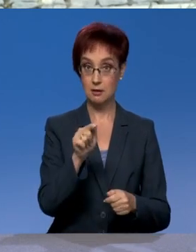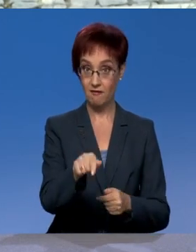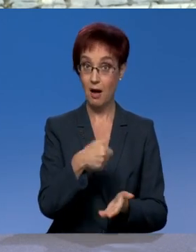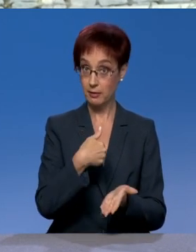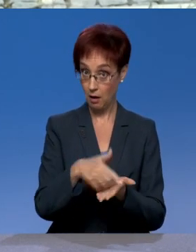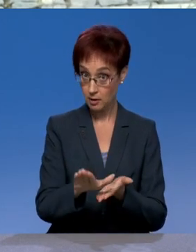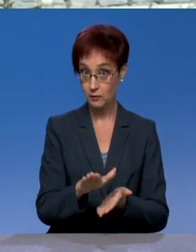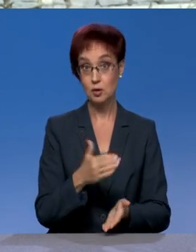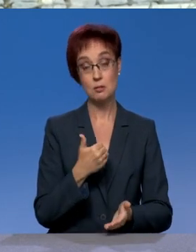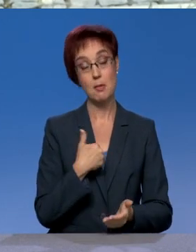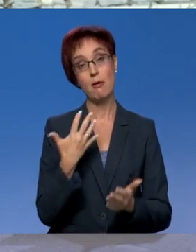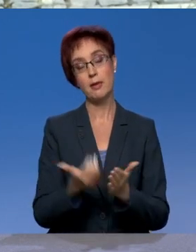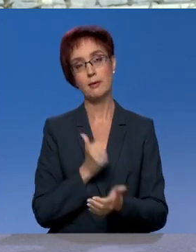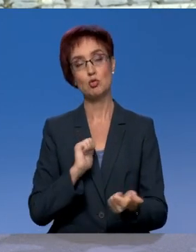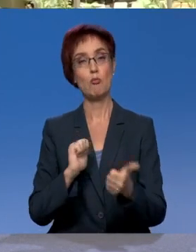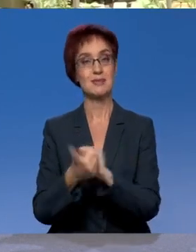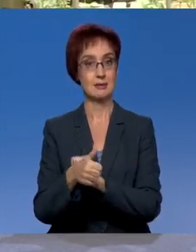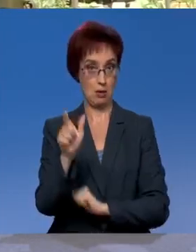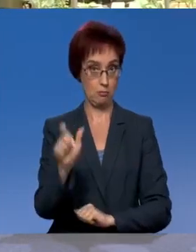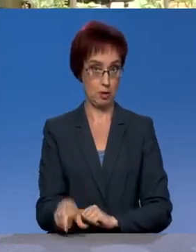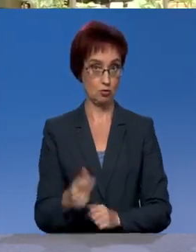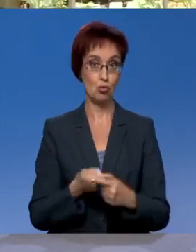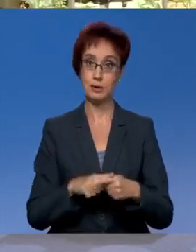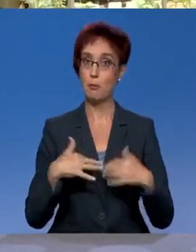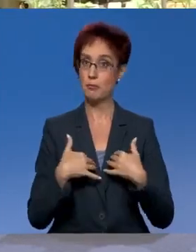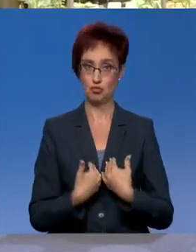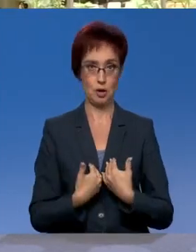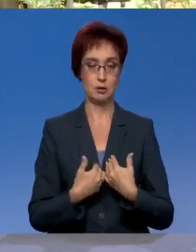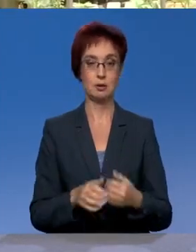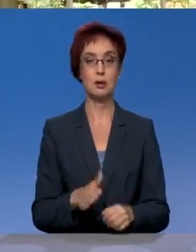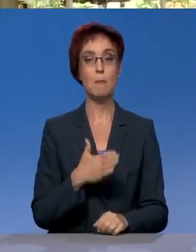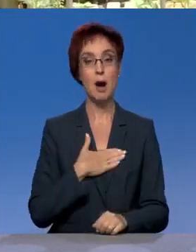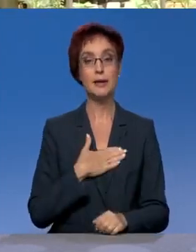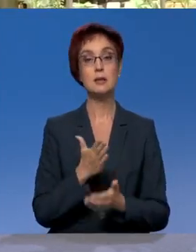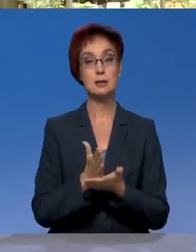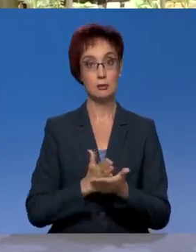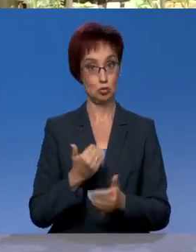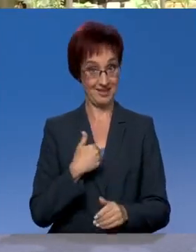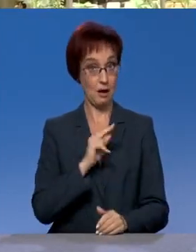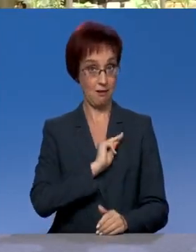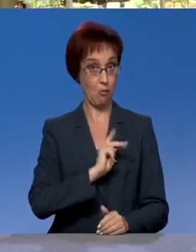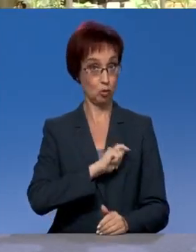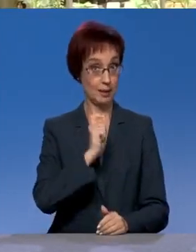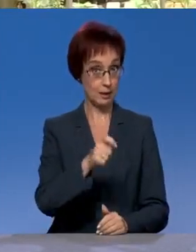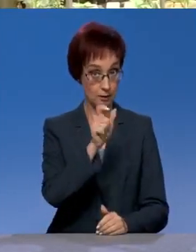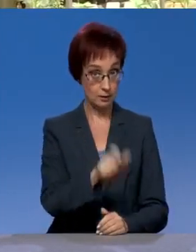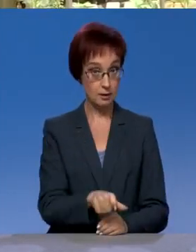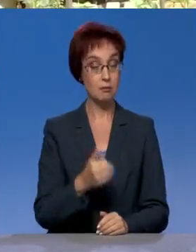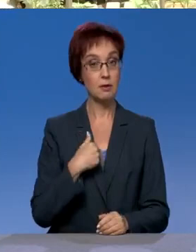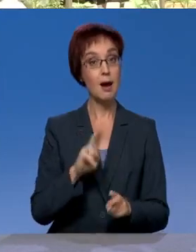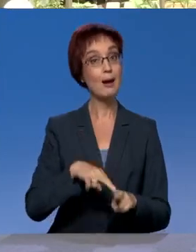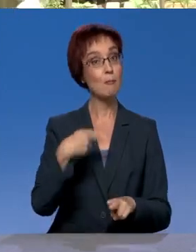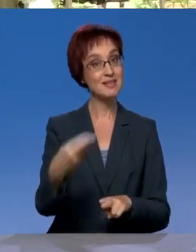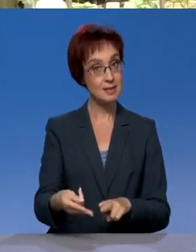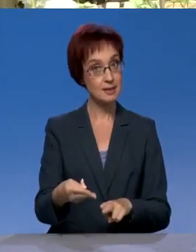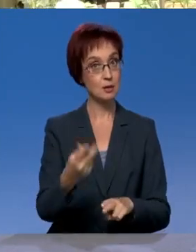вам замену. Это печаль. На самом деле мои сотрудники, я как работодатель, компенсирую им их